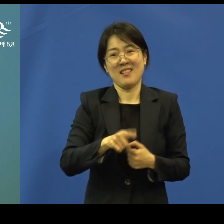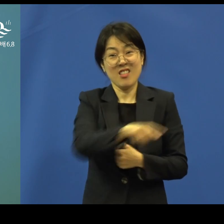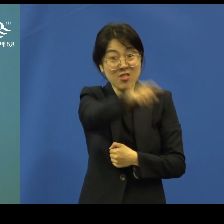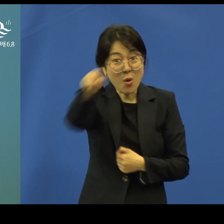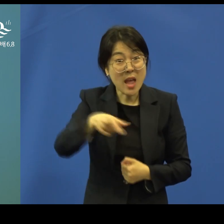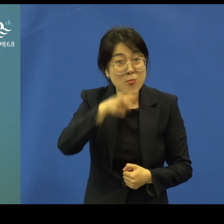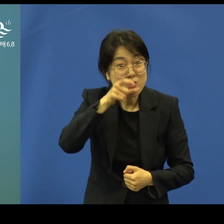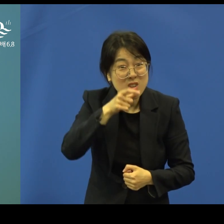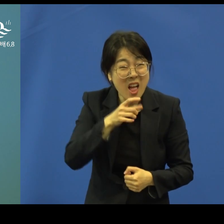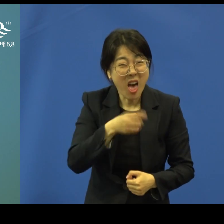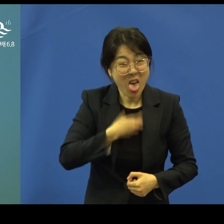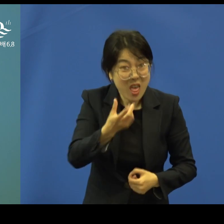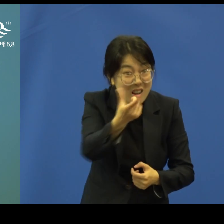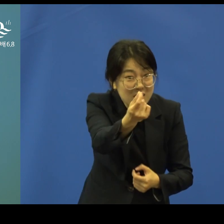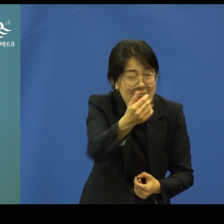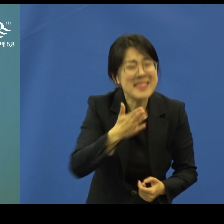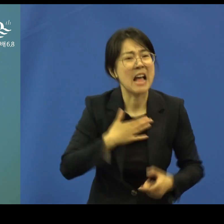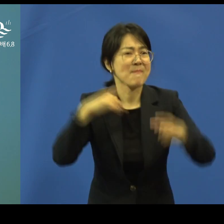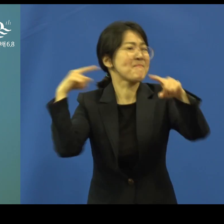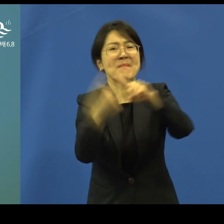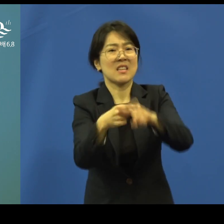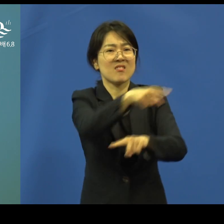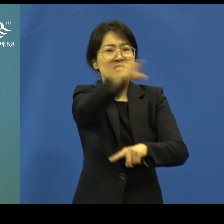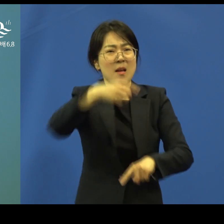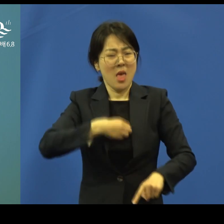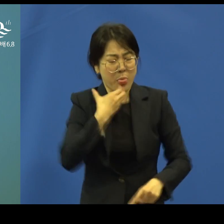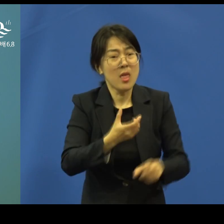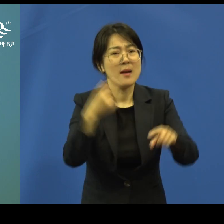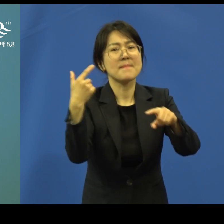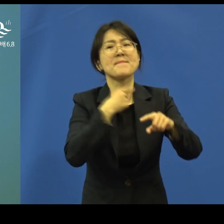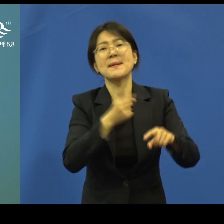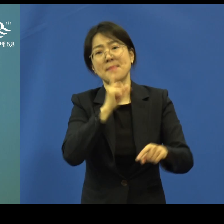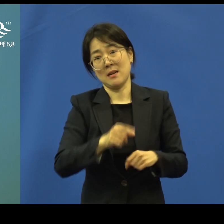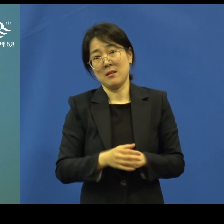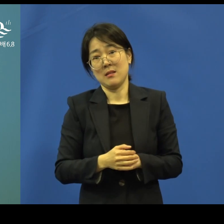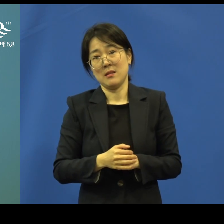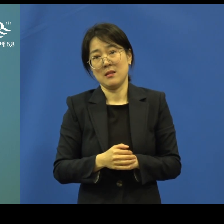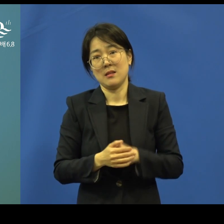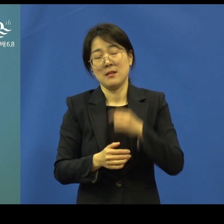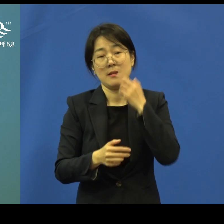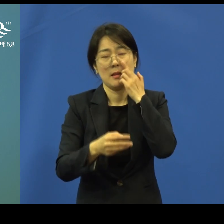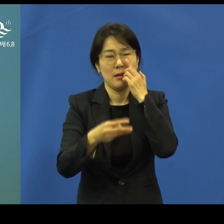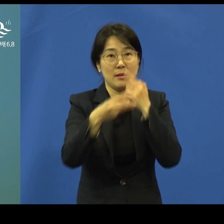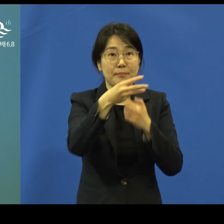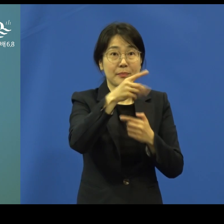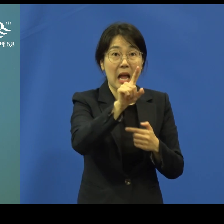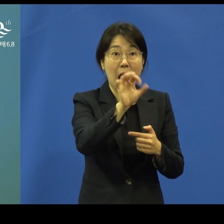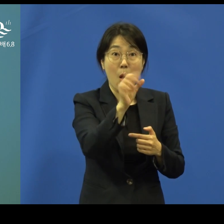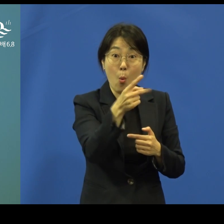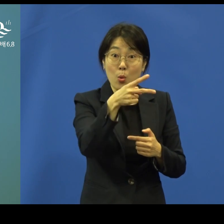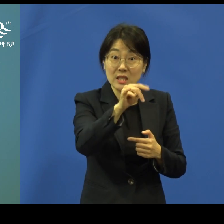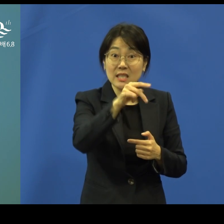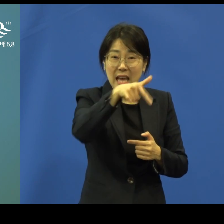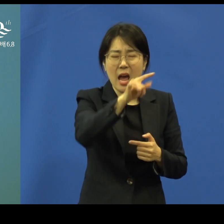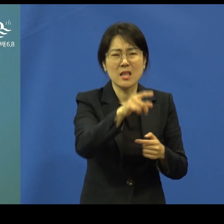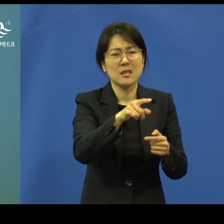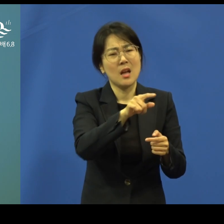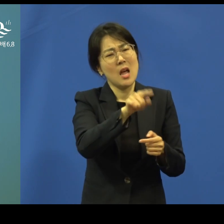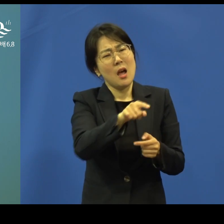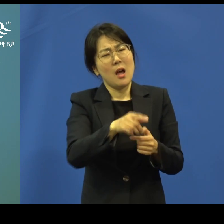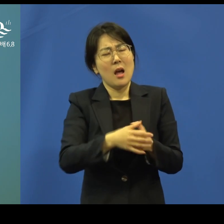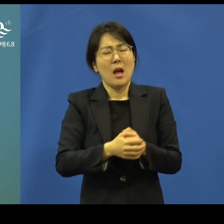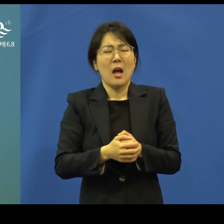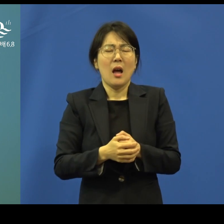거죠. 근데 이 라오디게아라는 이 단어 안에는 뭐가 있느냐? 냉담하다. 또 다르게 표현하면 이도 저도